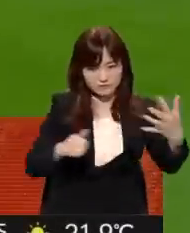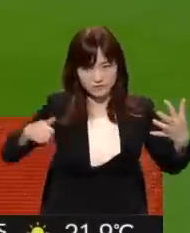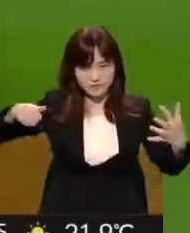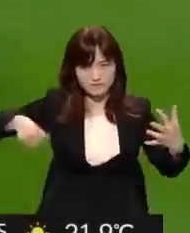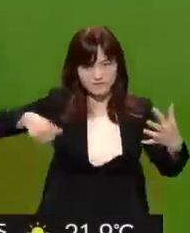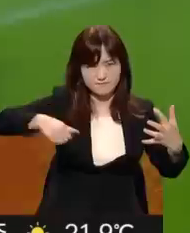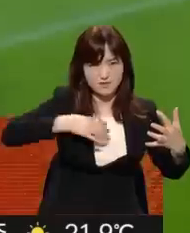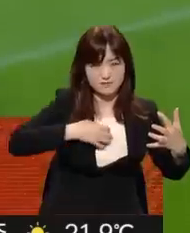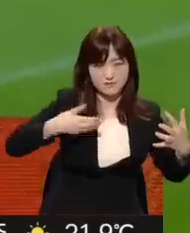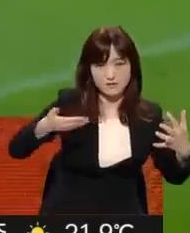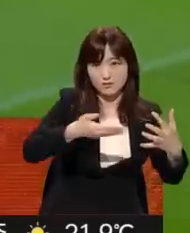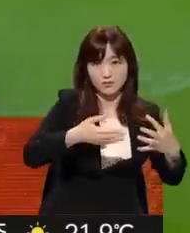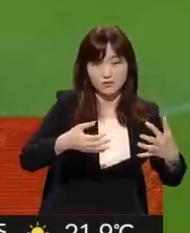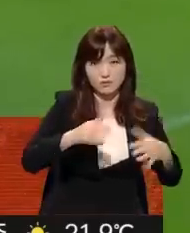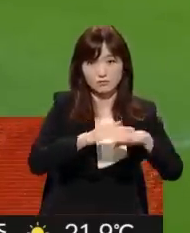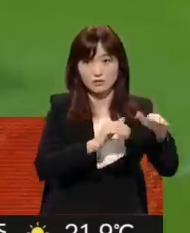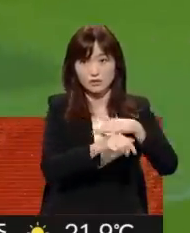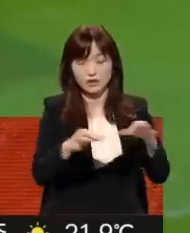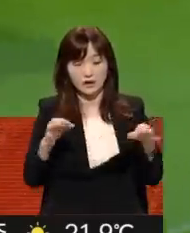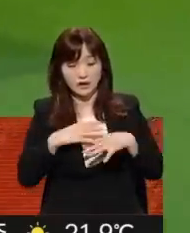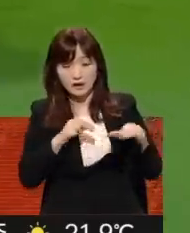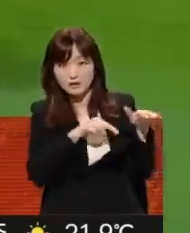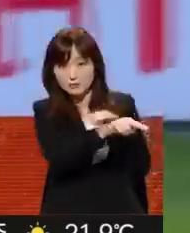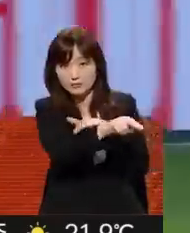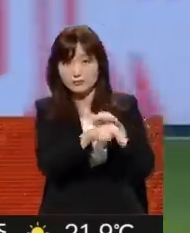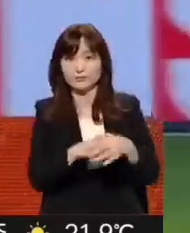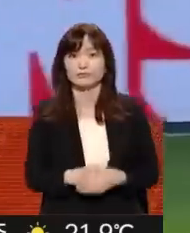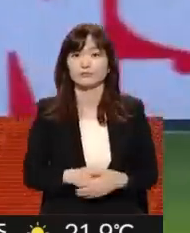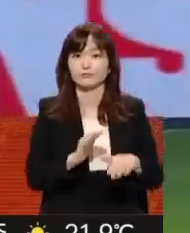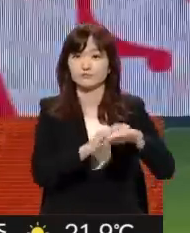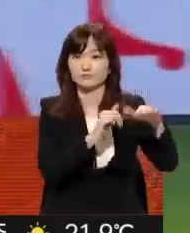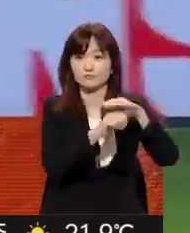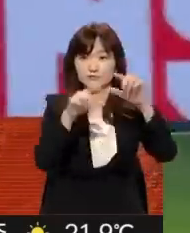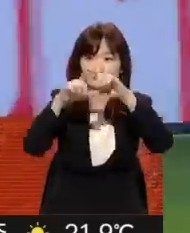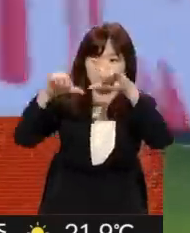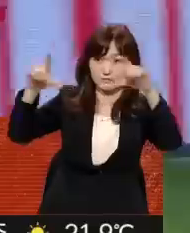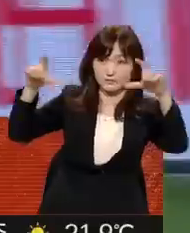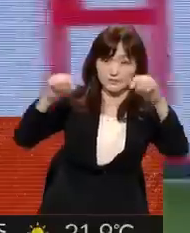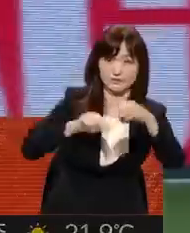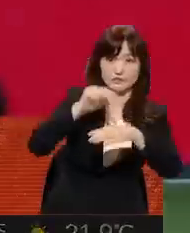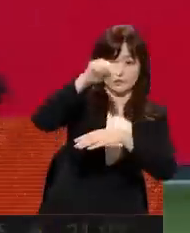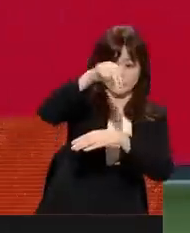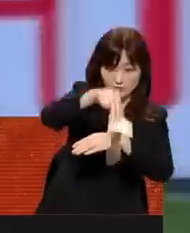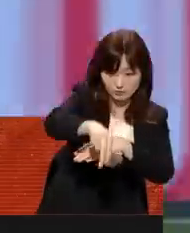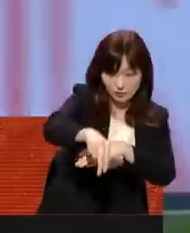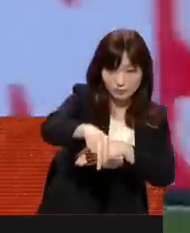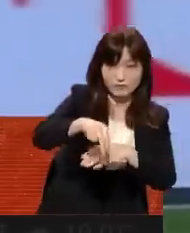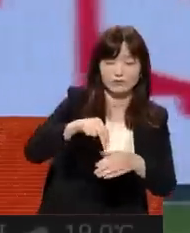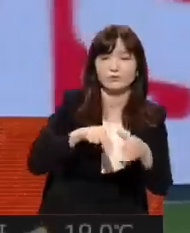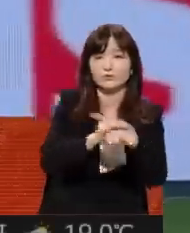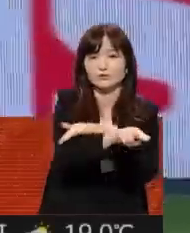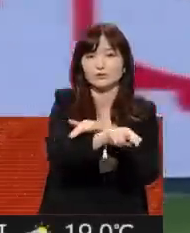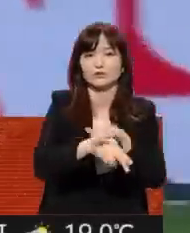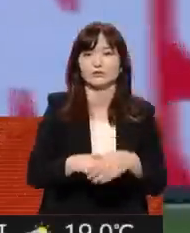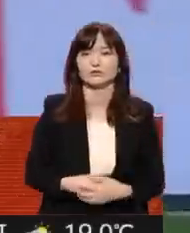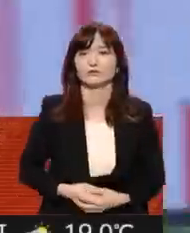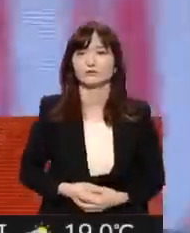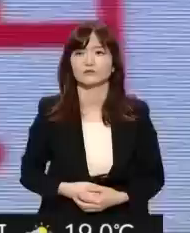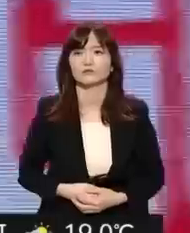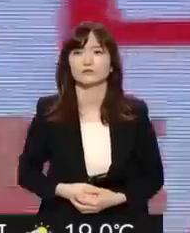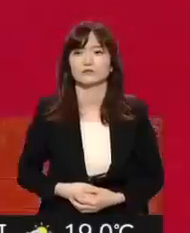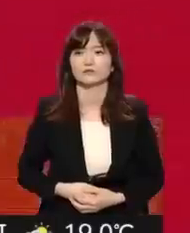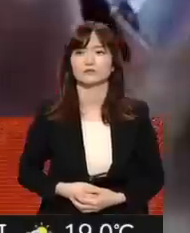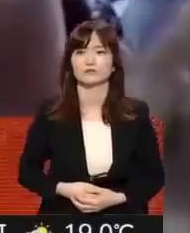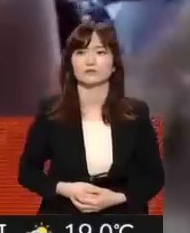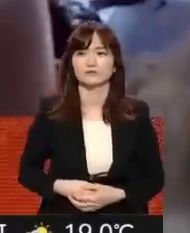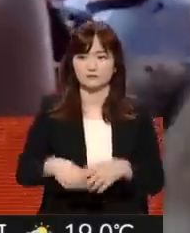합니다. 놀란 선수들은 도망가기 바쁘죠. 한 선수는 아예 전광판을 넘어서 관객석으로 도망치기도 합니다. 나도 럭비 할래